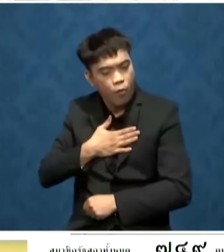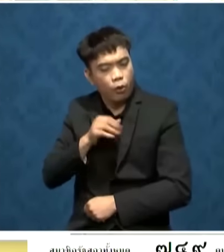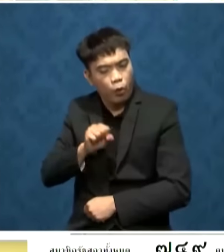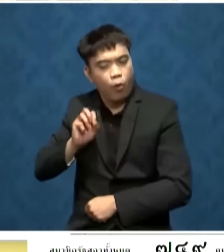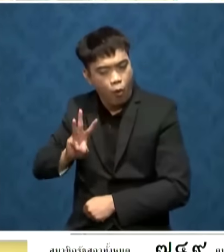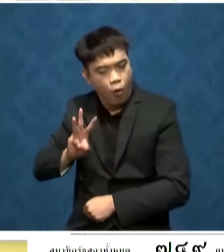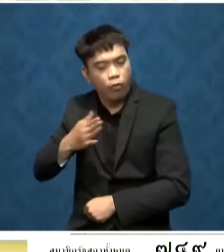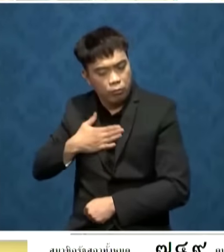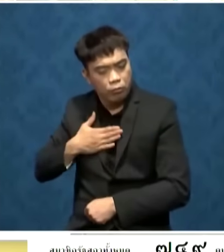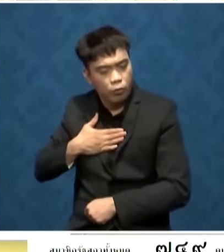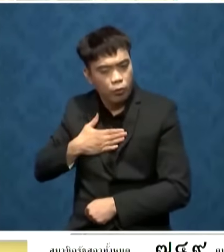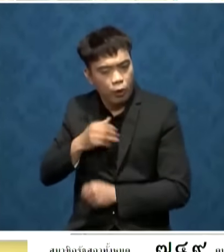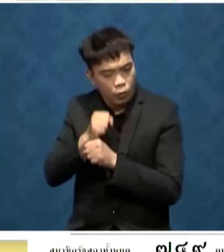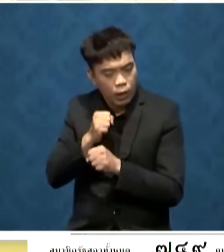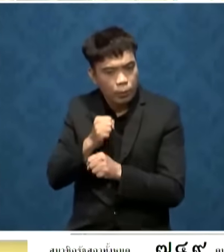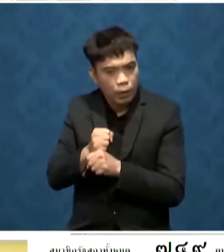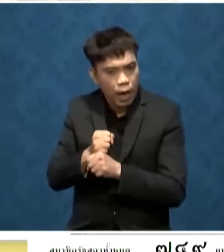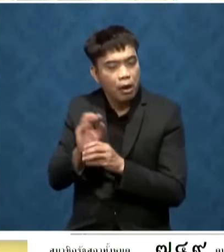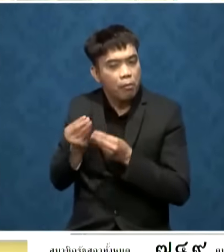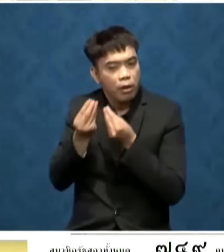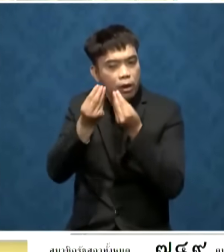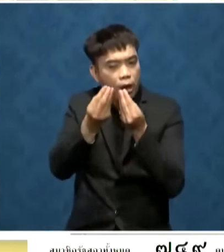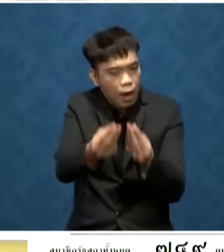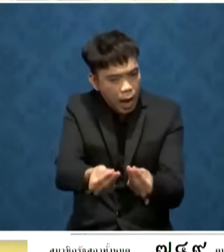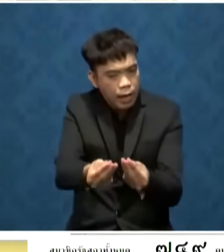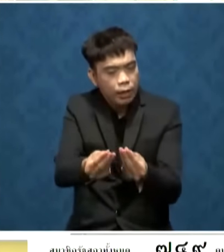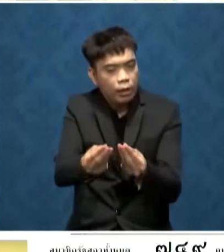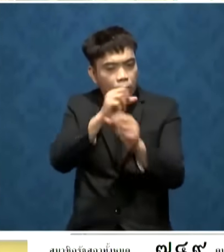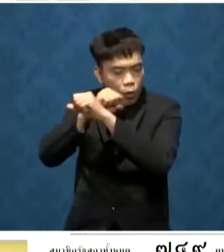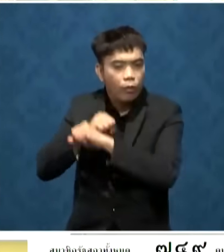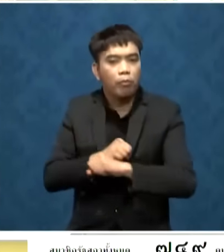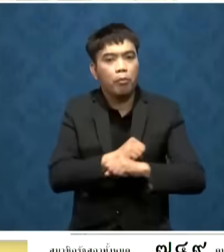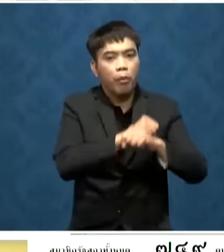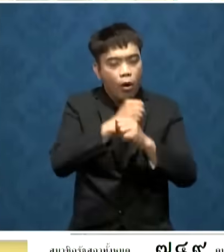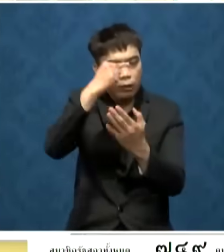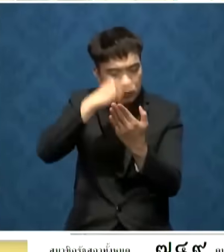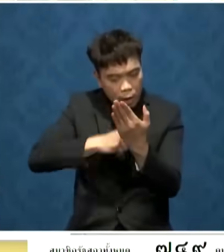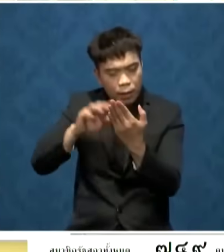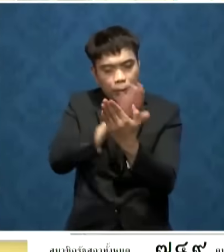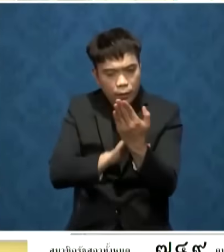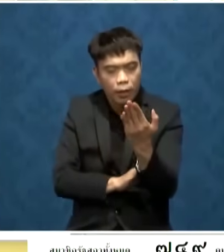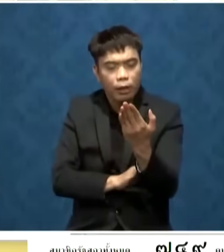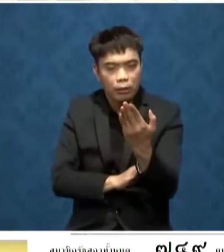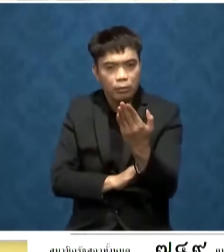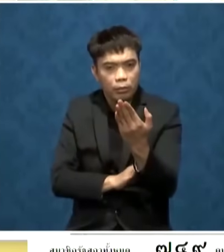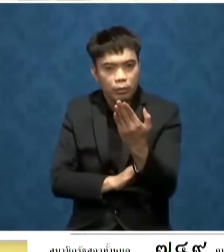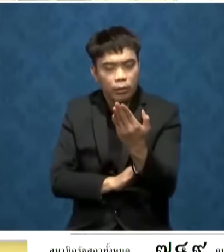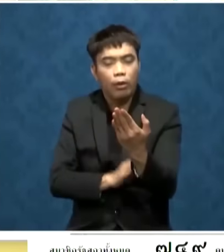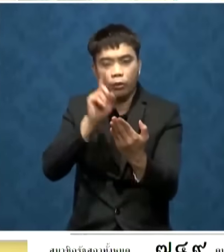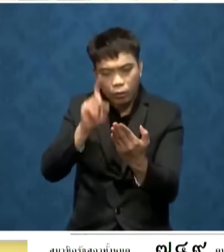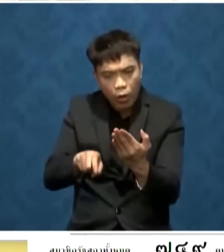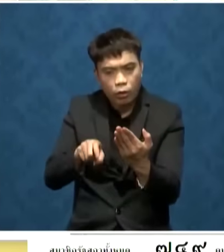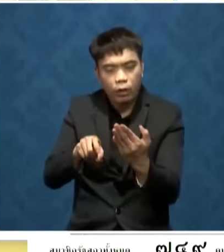เหล่านี้ต้องทำหน้าที่เพื่อรักษาปกป้องประเทศรักษา